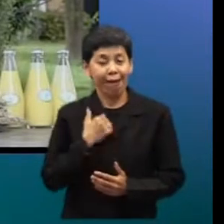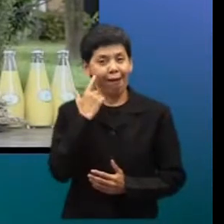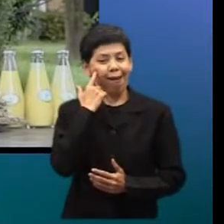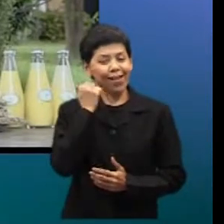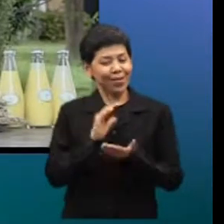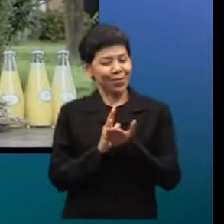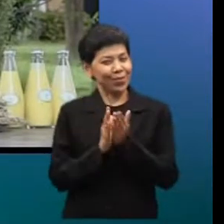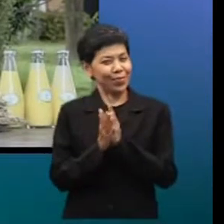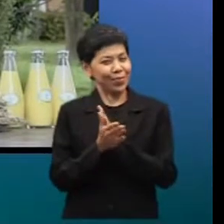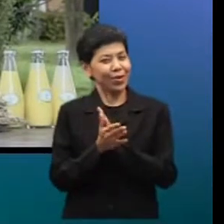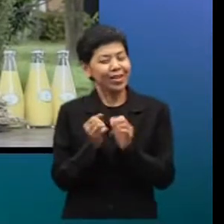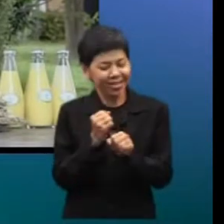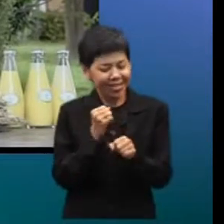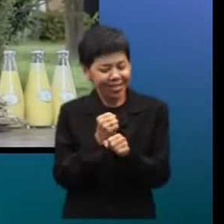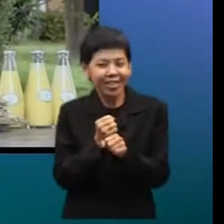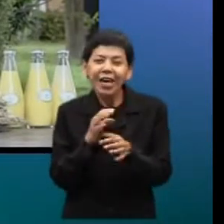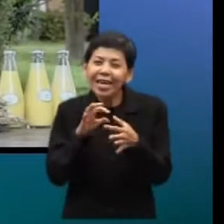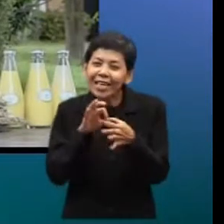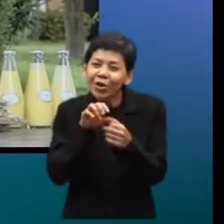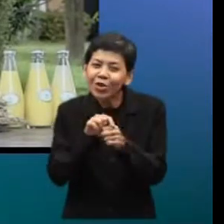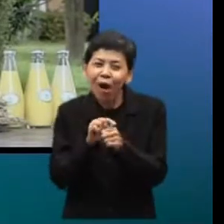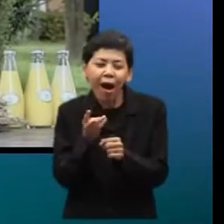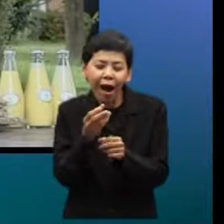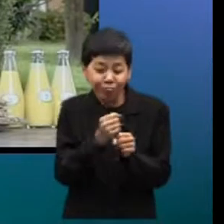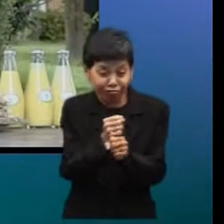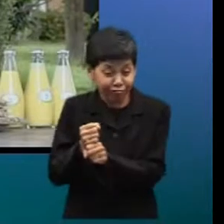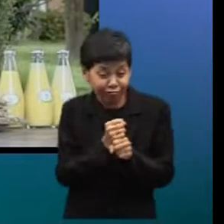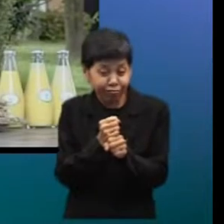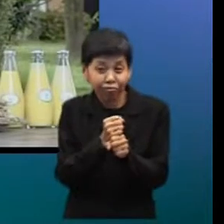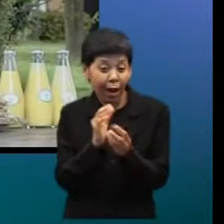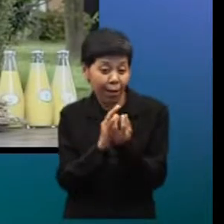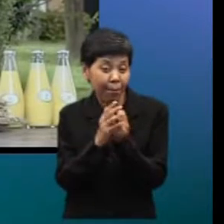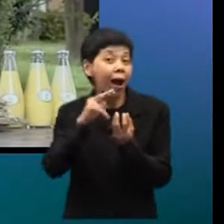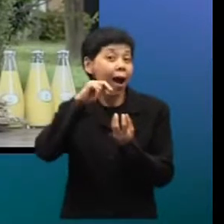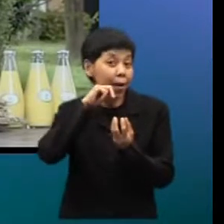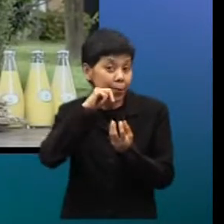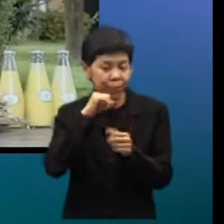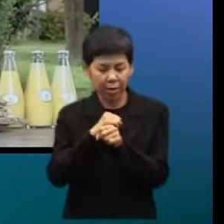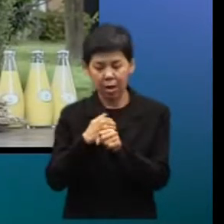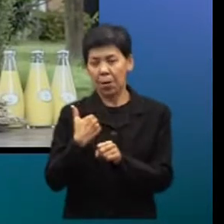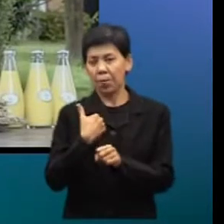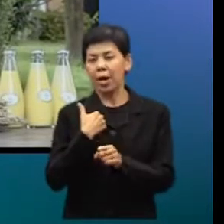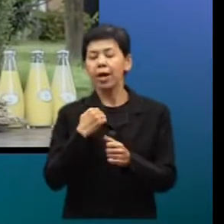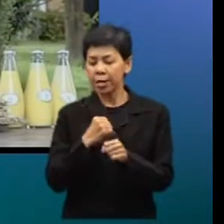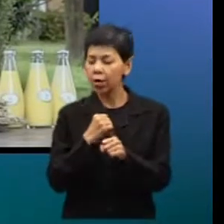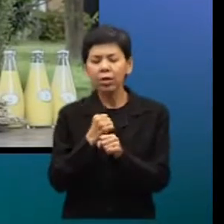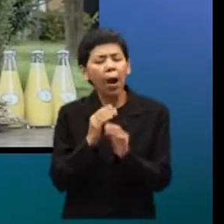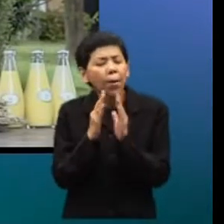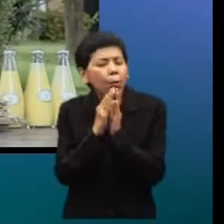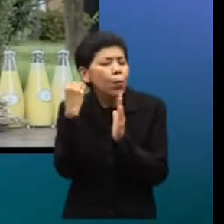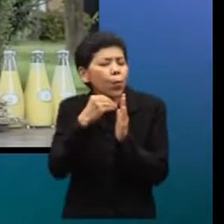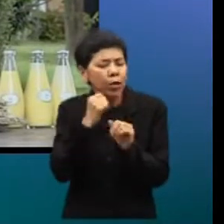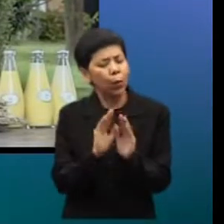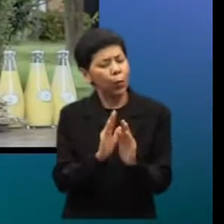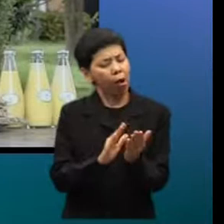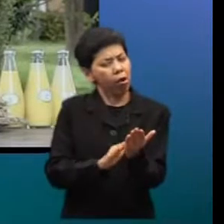แปรรูปเป็นกายศาสตร์เคลือบน้ำผักโดยทั่วไปแล้วกายศาสตร์นี่ก็เป็นงานที่คนจะทำช่วงเป็นงานบุญและสามารถเก็บ